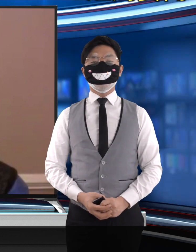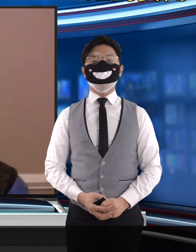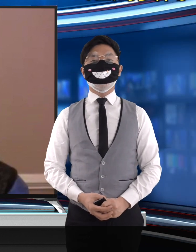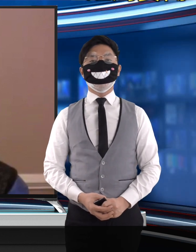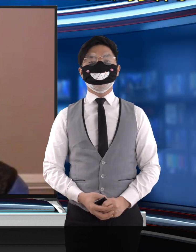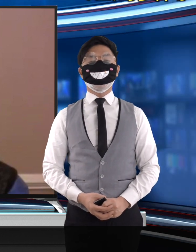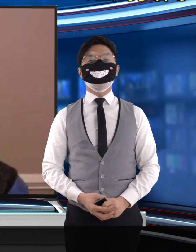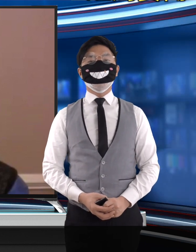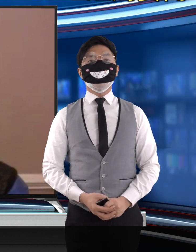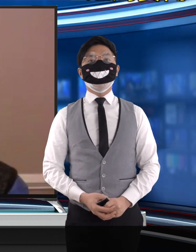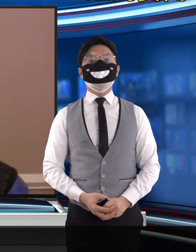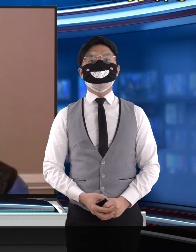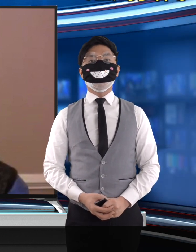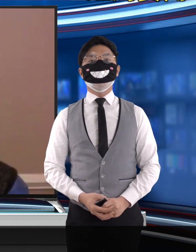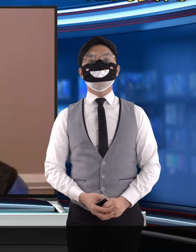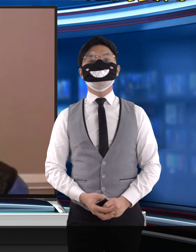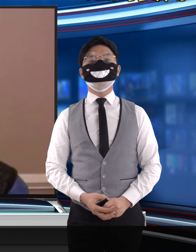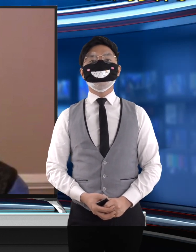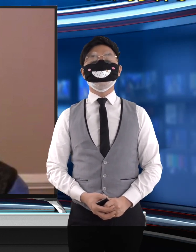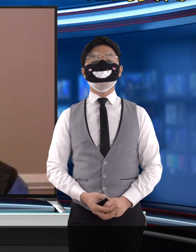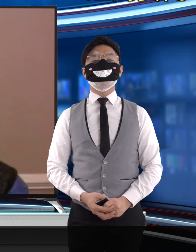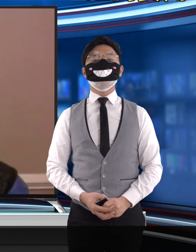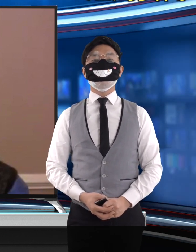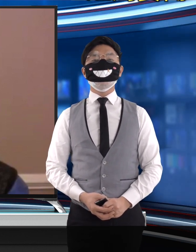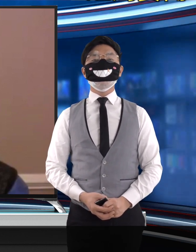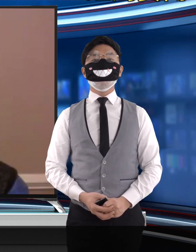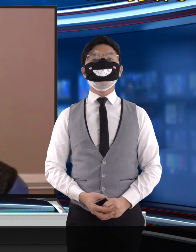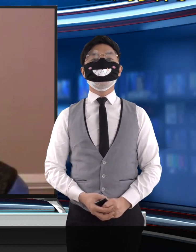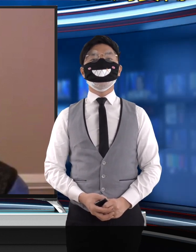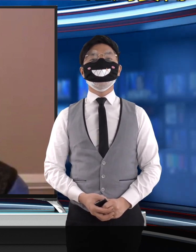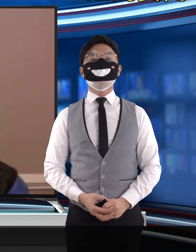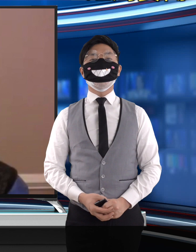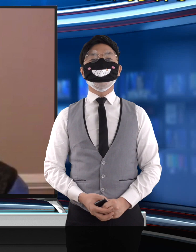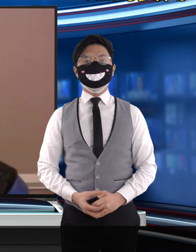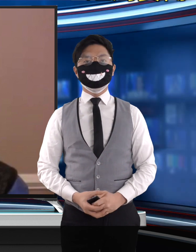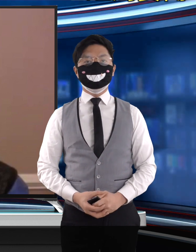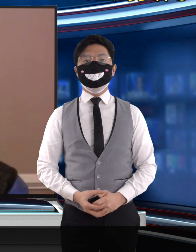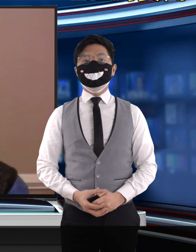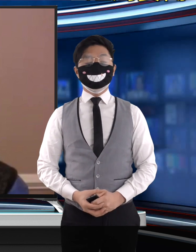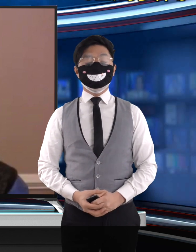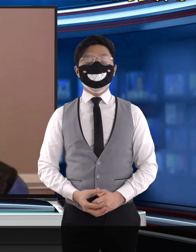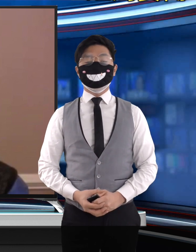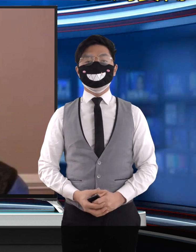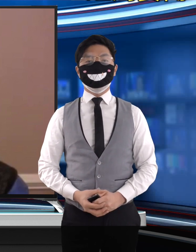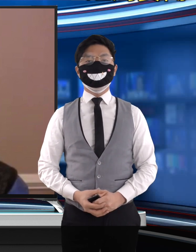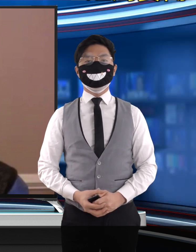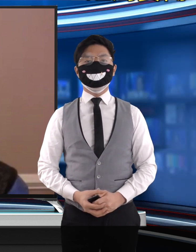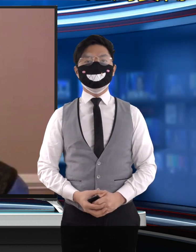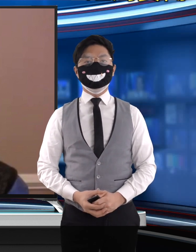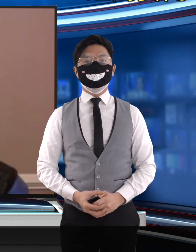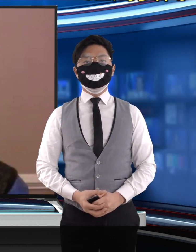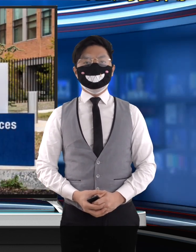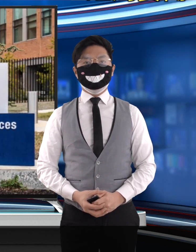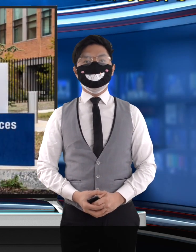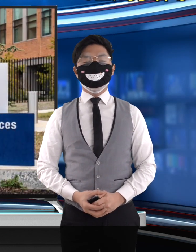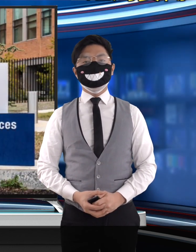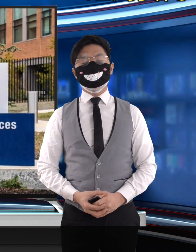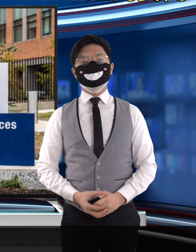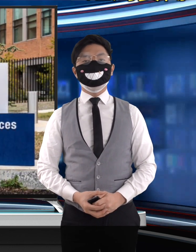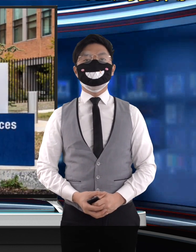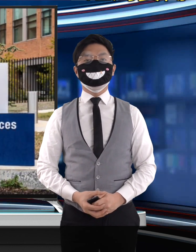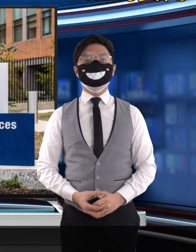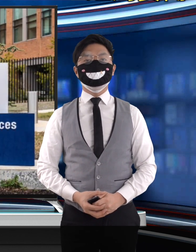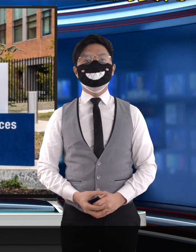应，大都没有不良反应。他自己仅在接种第2剂后有几天感到疲倦，但很快就恢复。另外，美